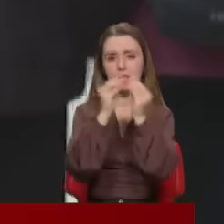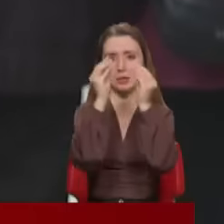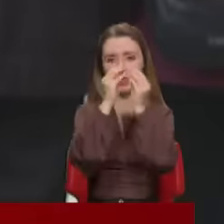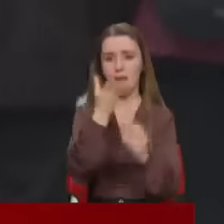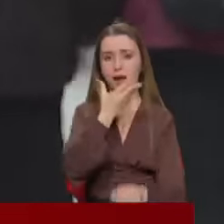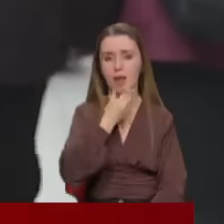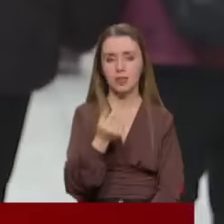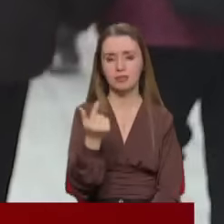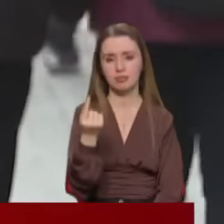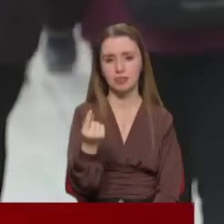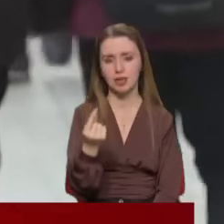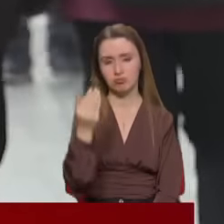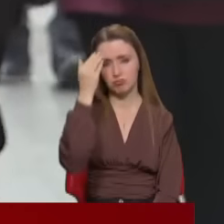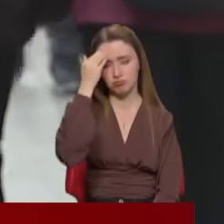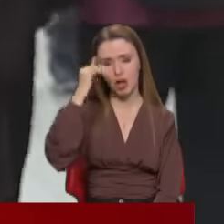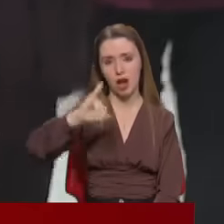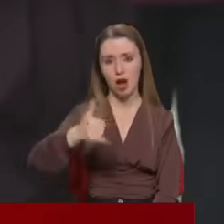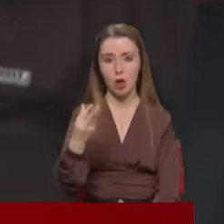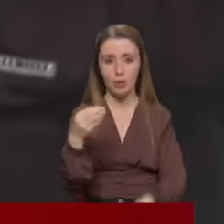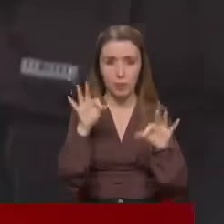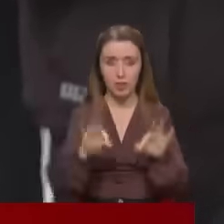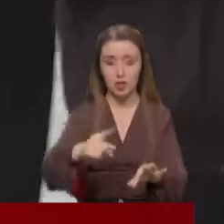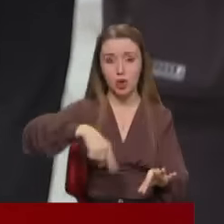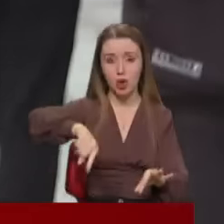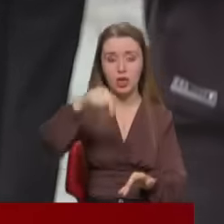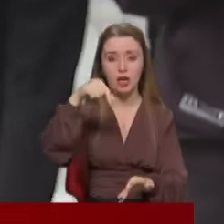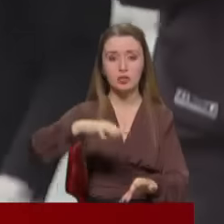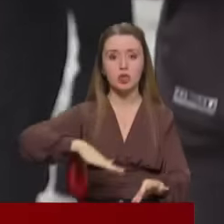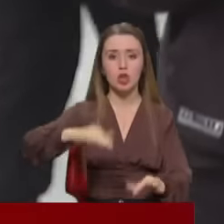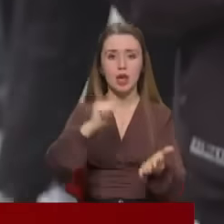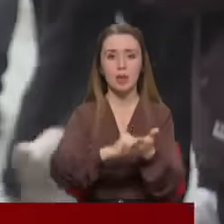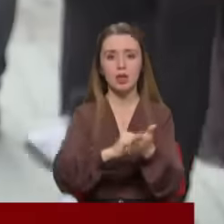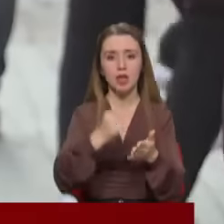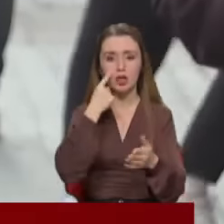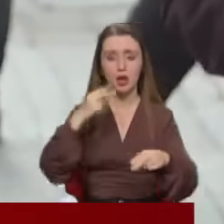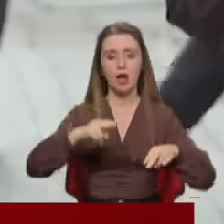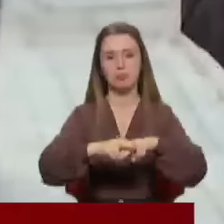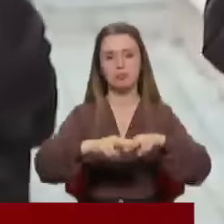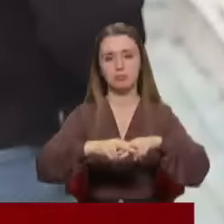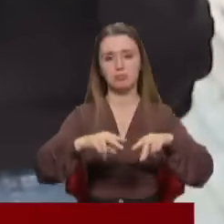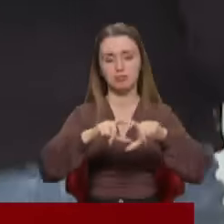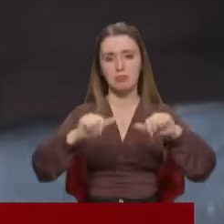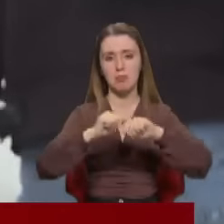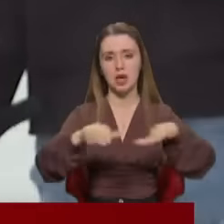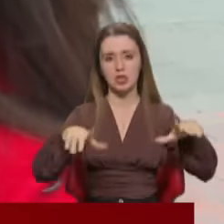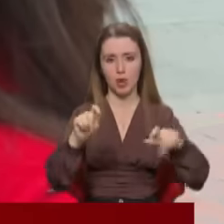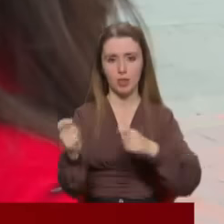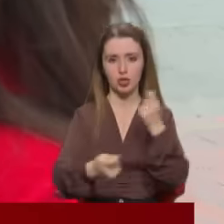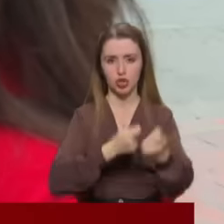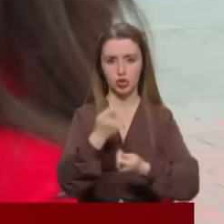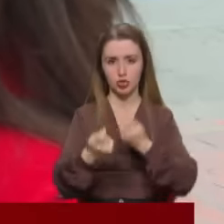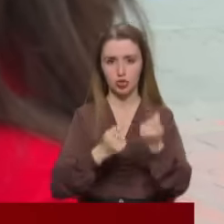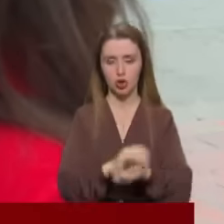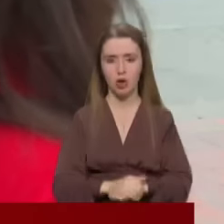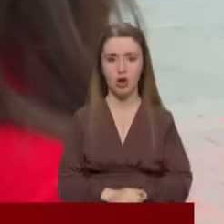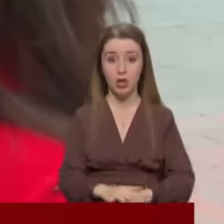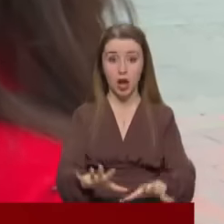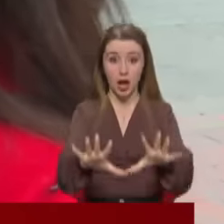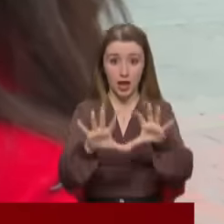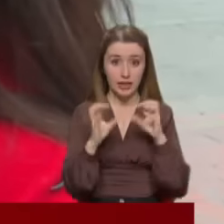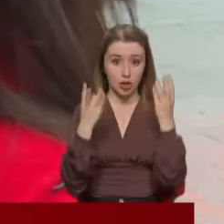emekli biraz daha yoksullaştı. Onlar da şimdi sosyal medya üzerinden seslerini duyurmaya çalışıyor. Daha etkili olması